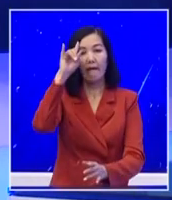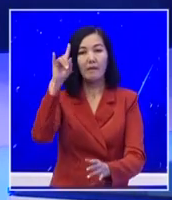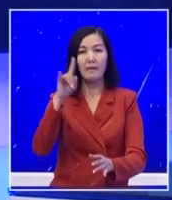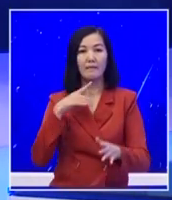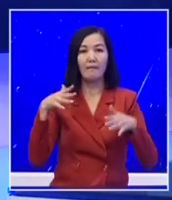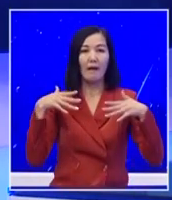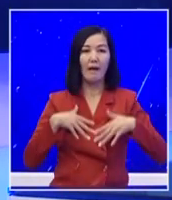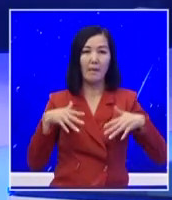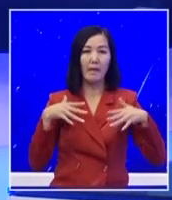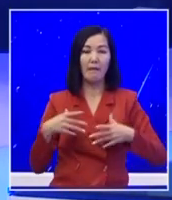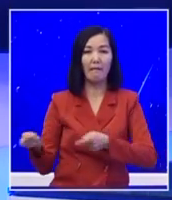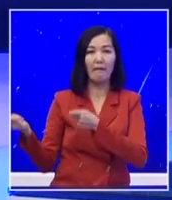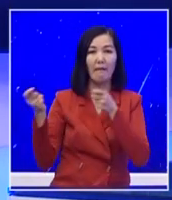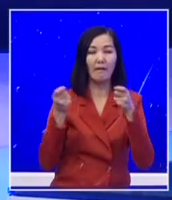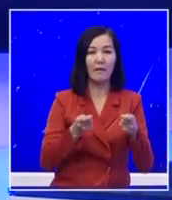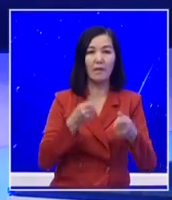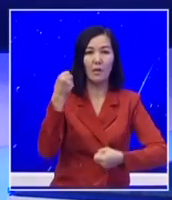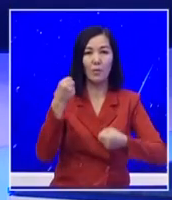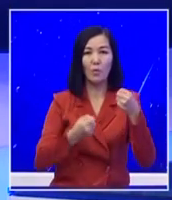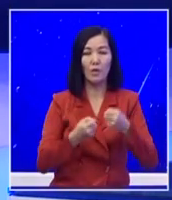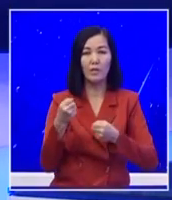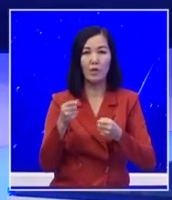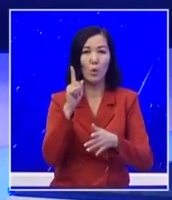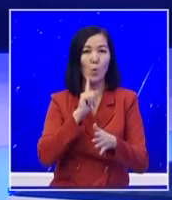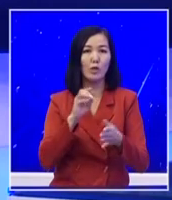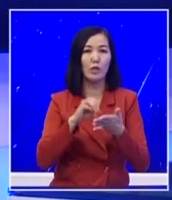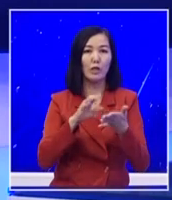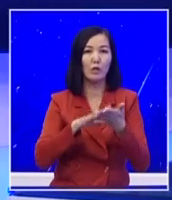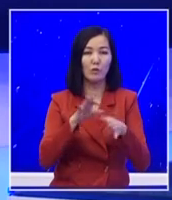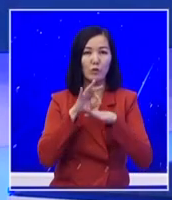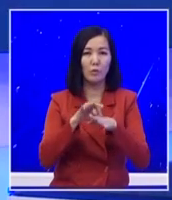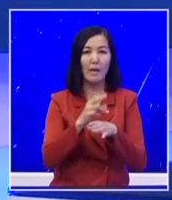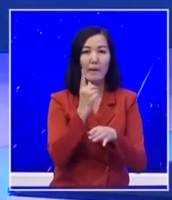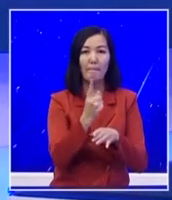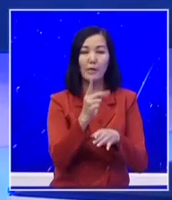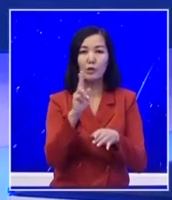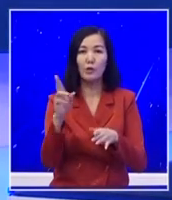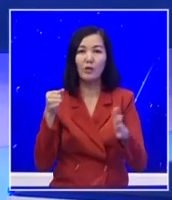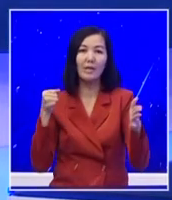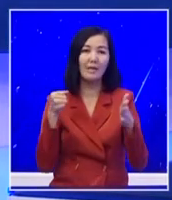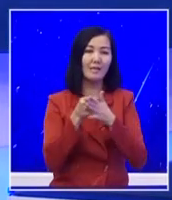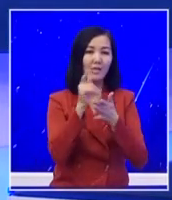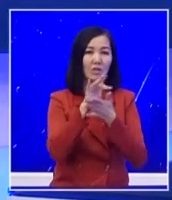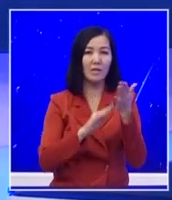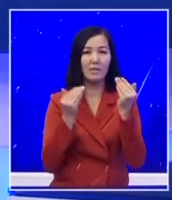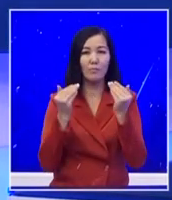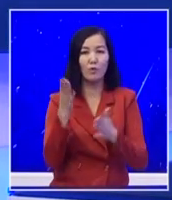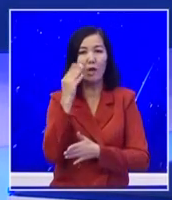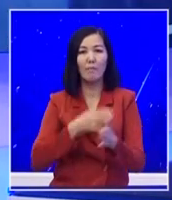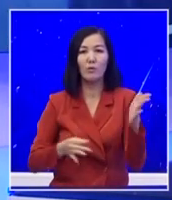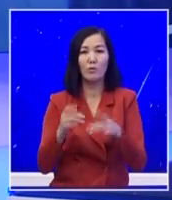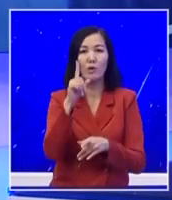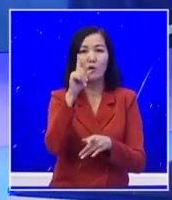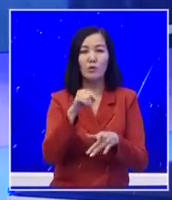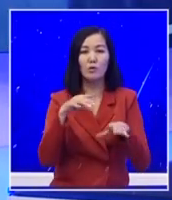Қазақстанда Армениядан әкелінген көліктерді уақытша тіркеу жүріп жатыр. Бірінші 42-ке дейін жалғаспақ. Бүгінге дейін Алматы облысында армяндық 100-ден